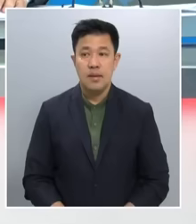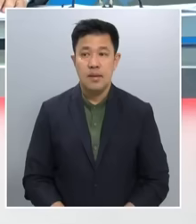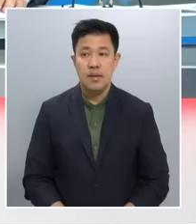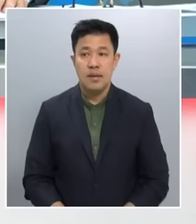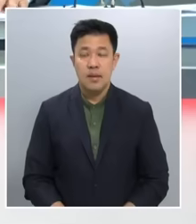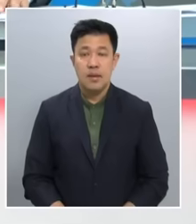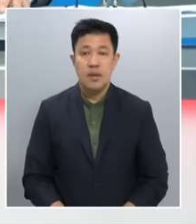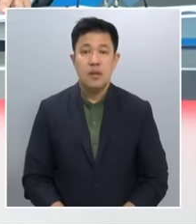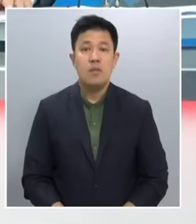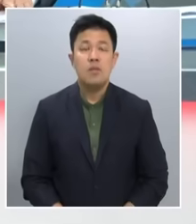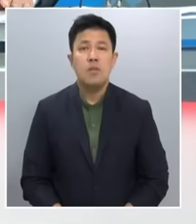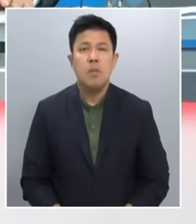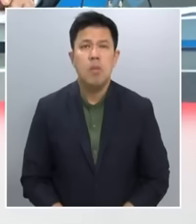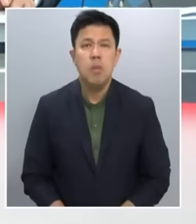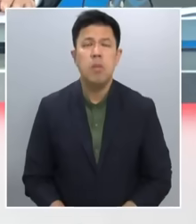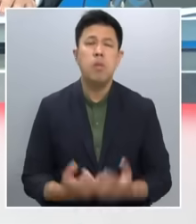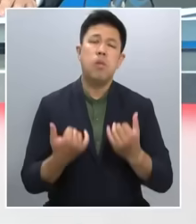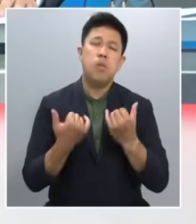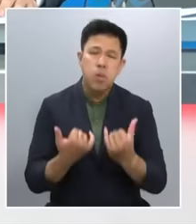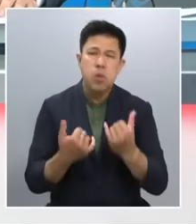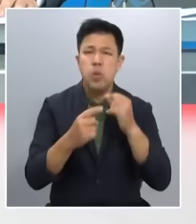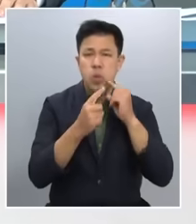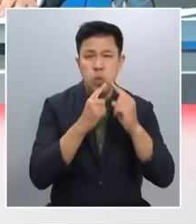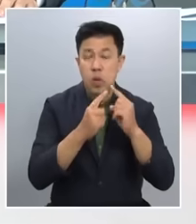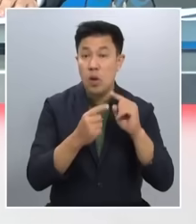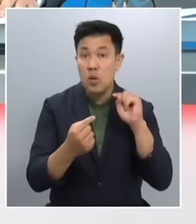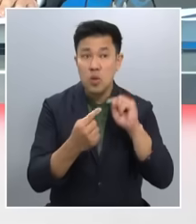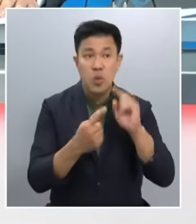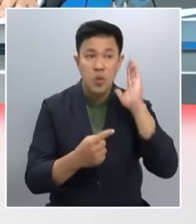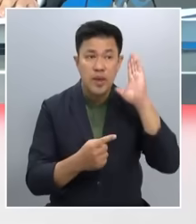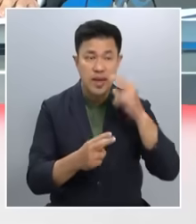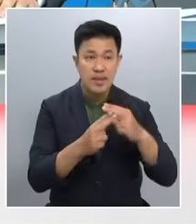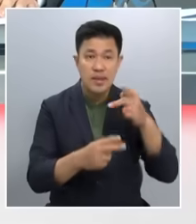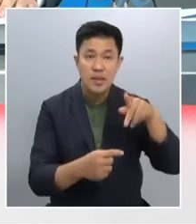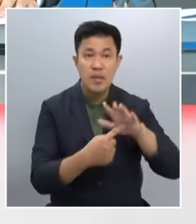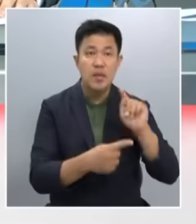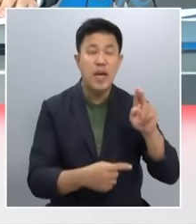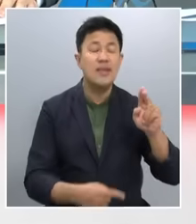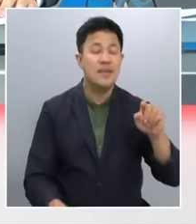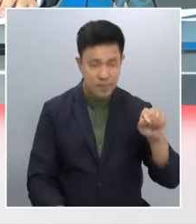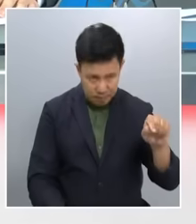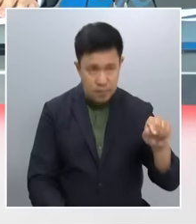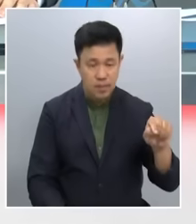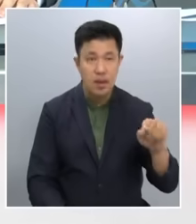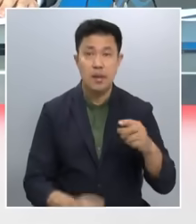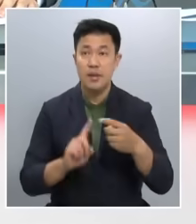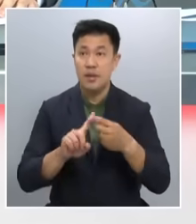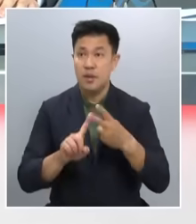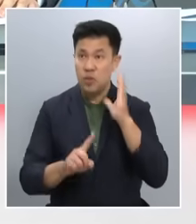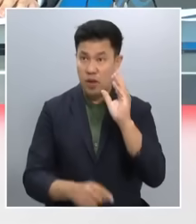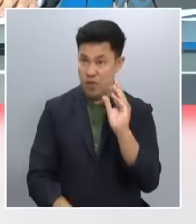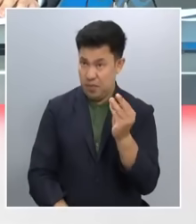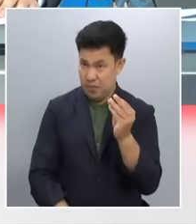ก็เราพูดคุยถึงเรื่องราวของทางคุณพัดนะครับกับทางฝั่งของคุณฟิล์ ม นะนี่คือให้เกียรตินะ